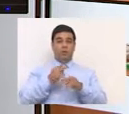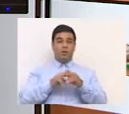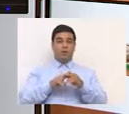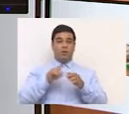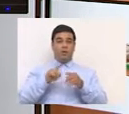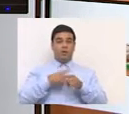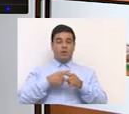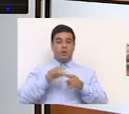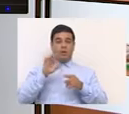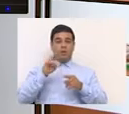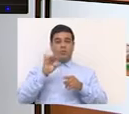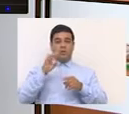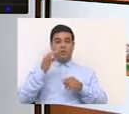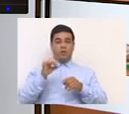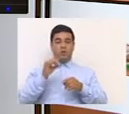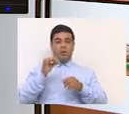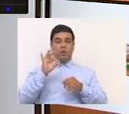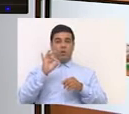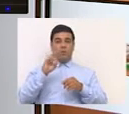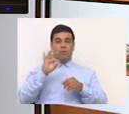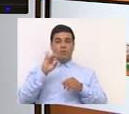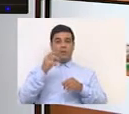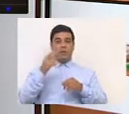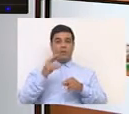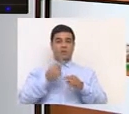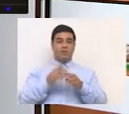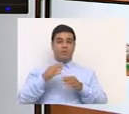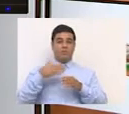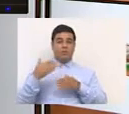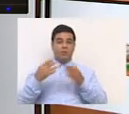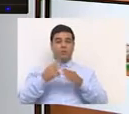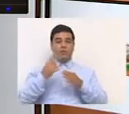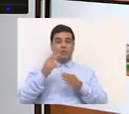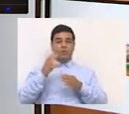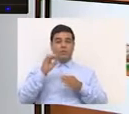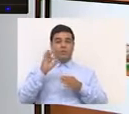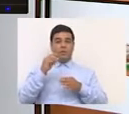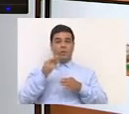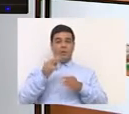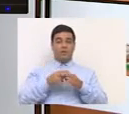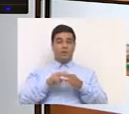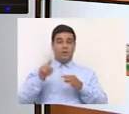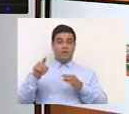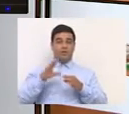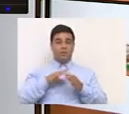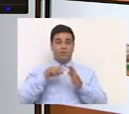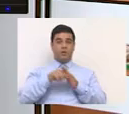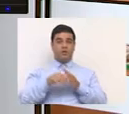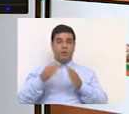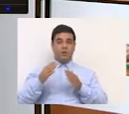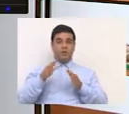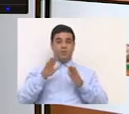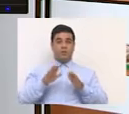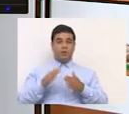или обстоятельствами, или определениями, то есть между второстепенными членами, в данном случае между обстоятельствами